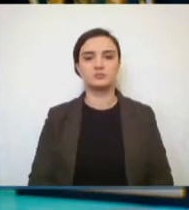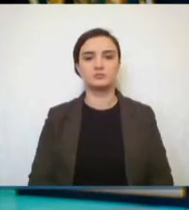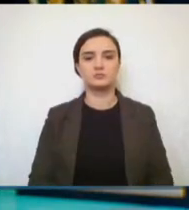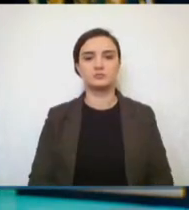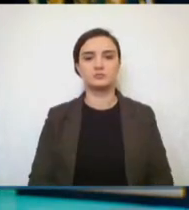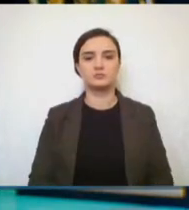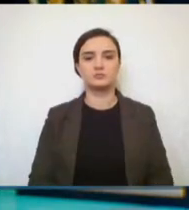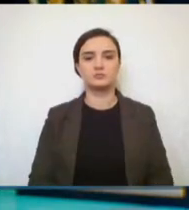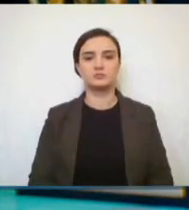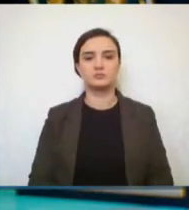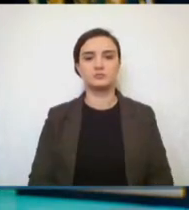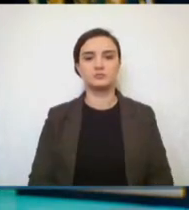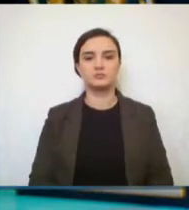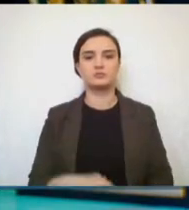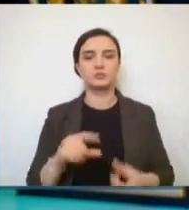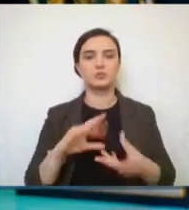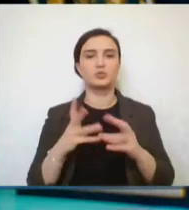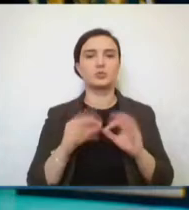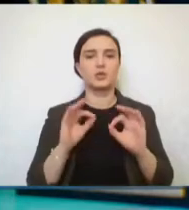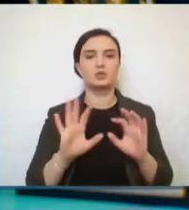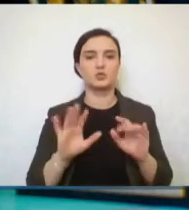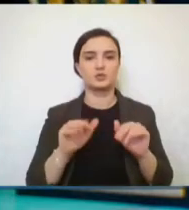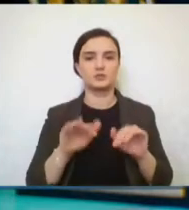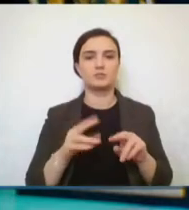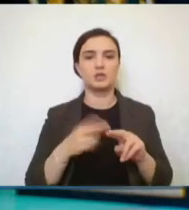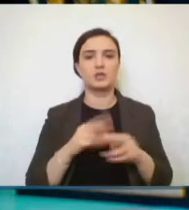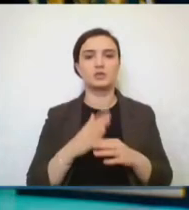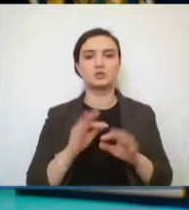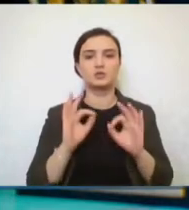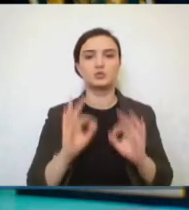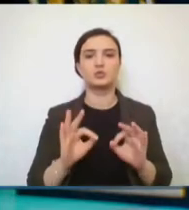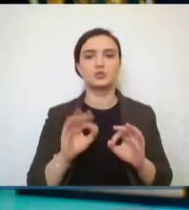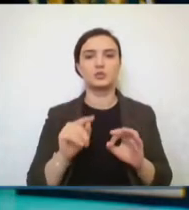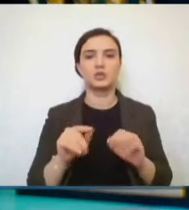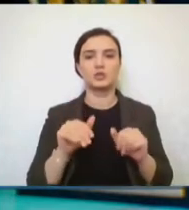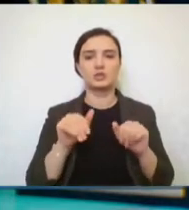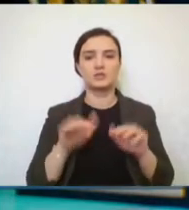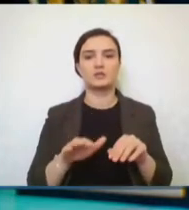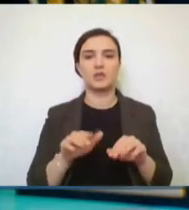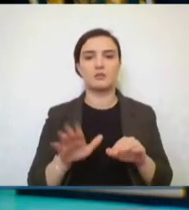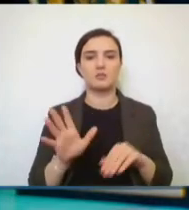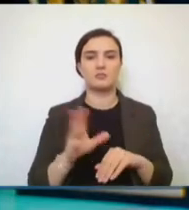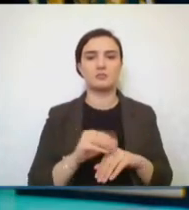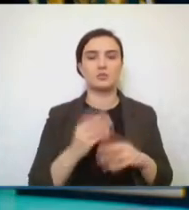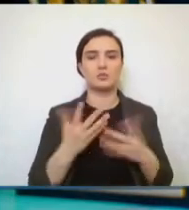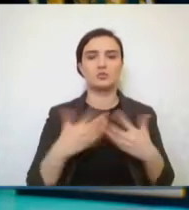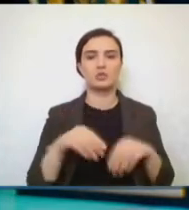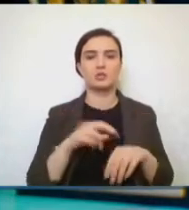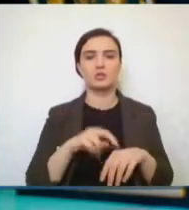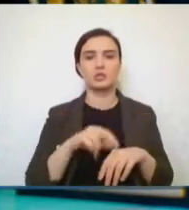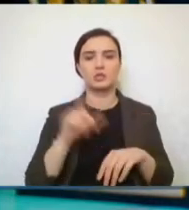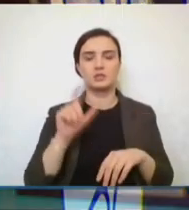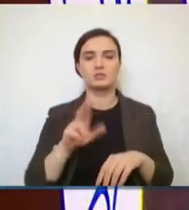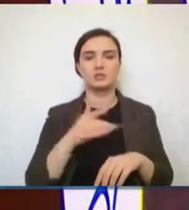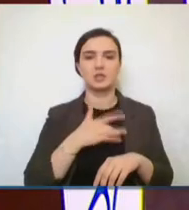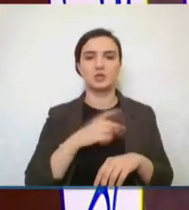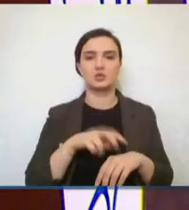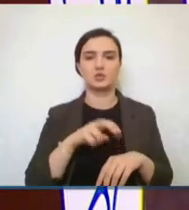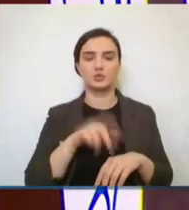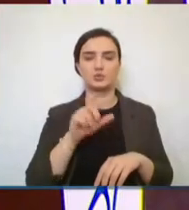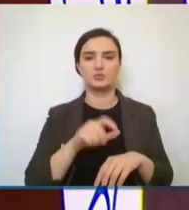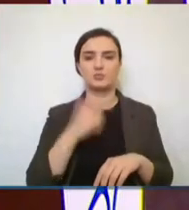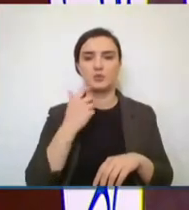არასწორი გადაწყვეტილებები. აქ არის სწორი კლინიკური გადაწყვეტილებები, ოჯახის ექიმის და კარდიოლოგის. მაყურებელი,